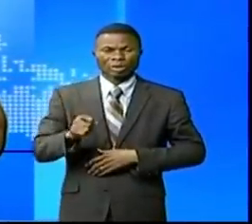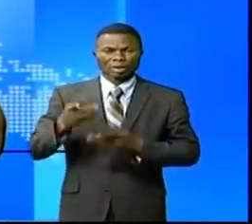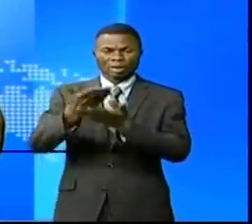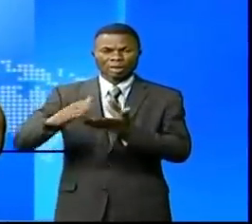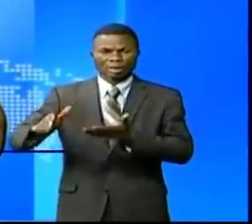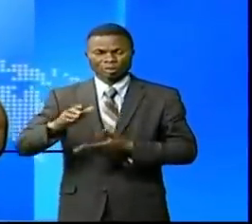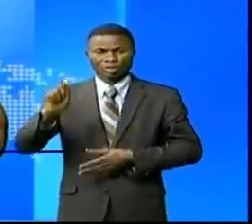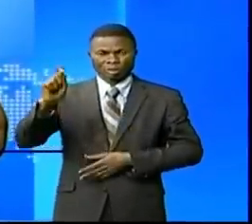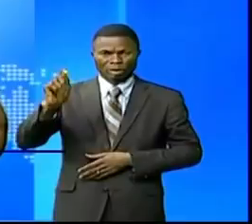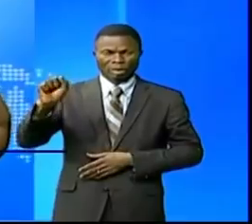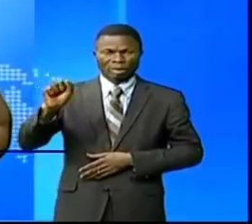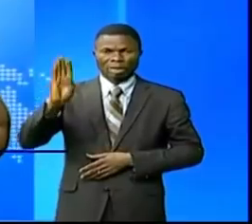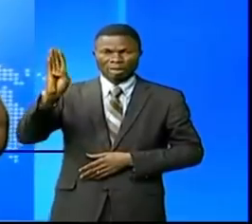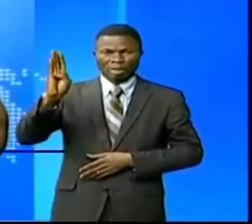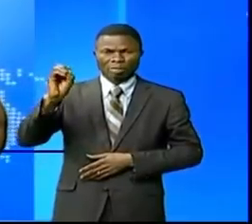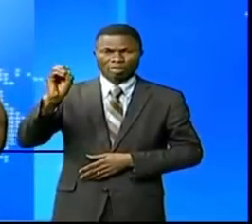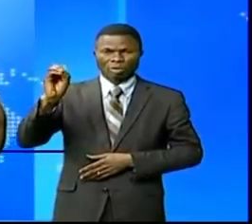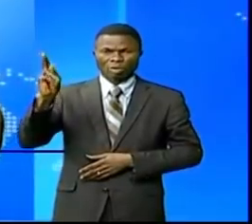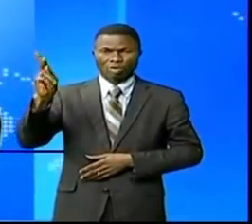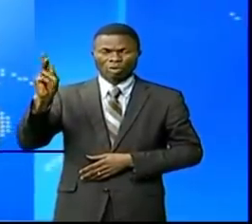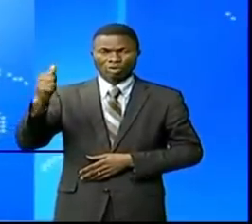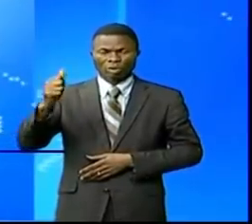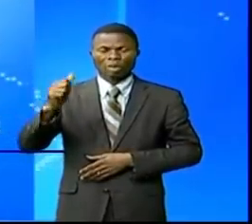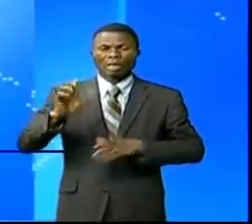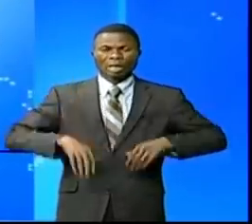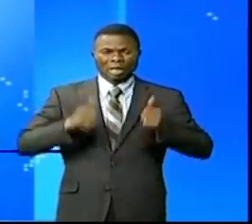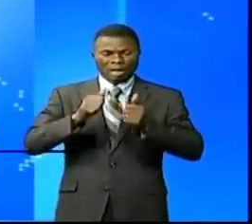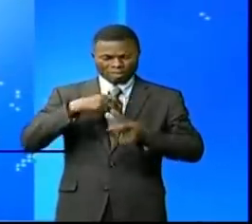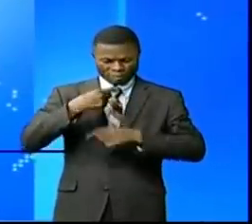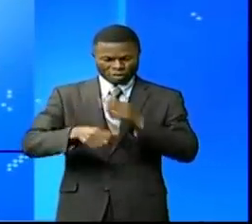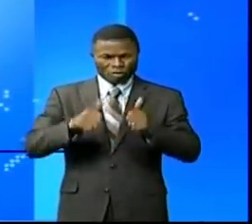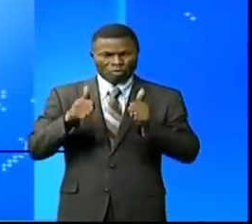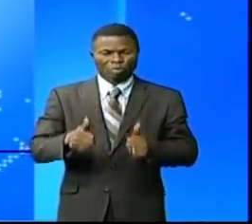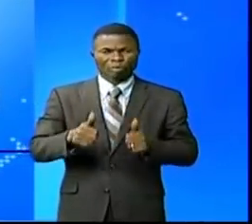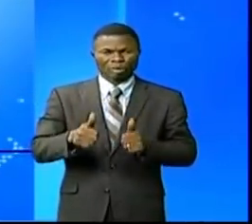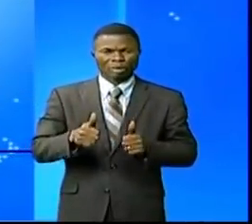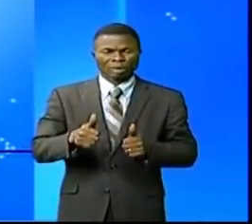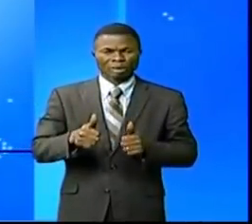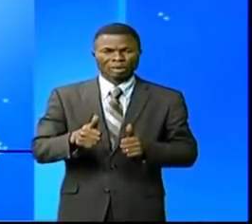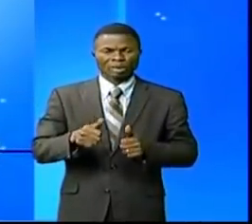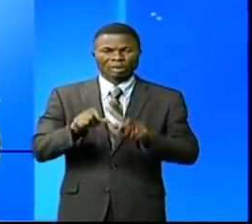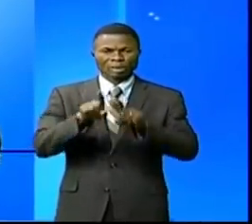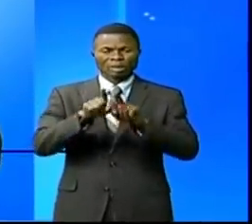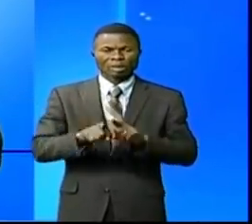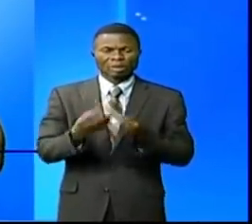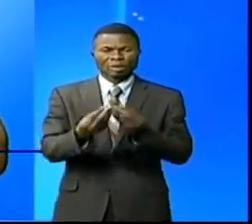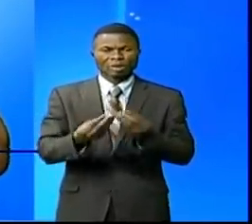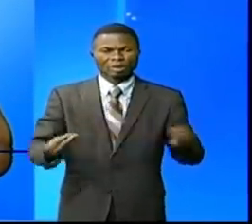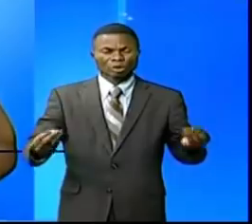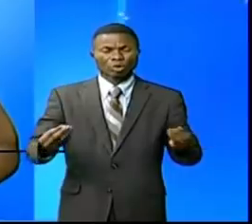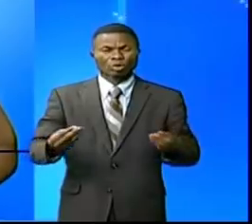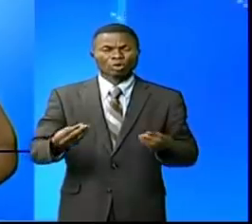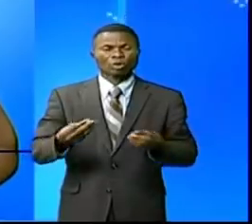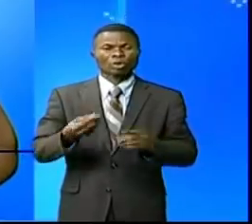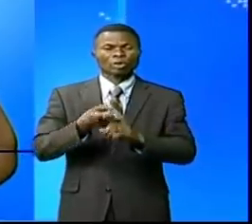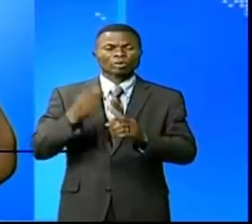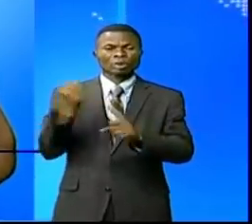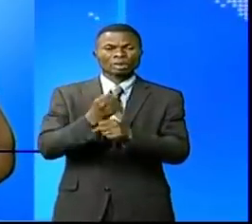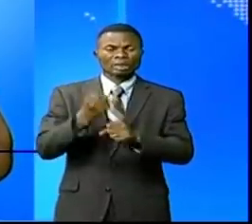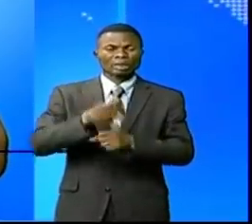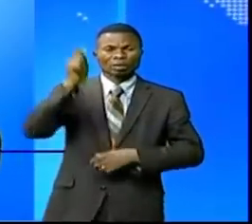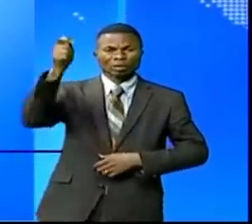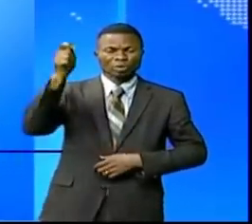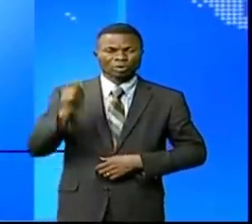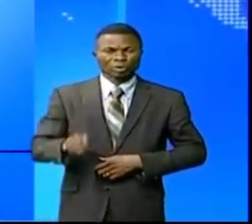Tchabi et Boga, où la vie a repris son cours normal. Et c'est le résultat des opérations militaires